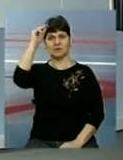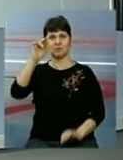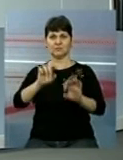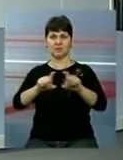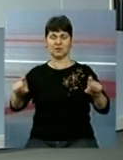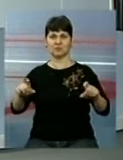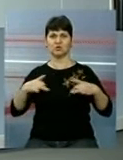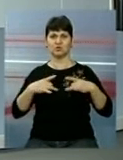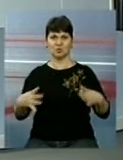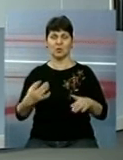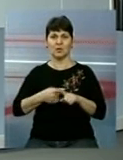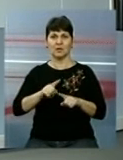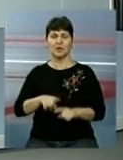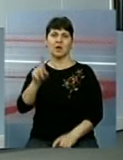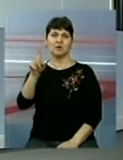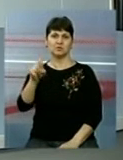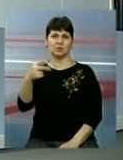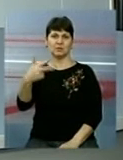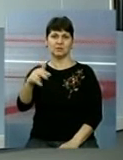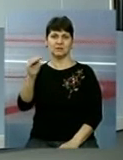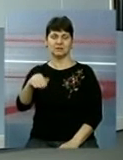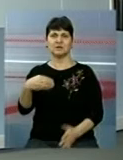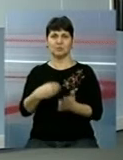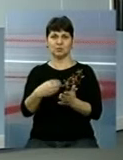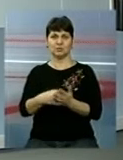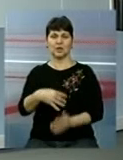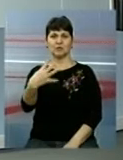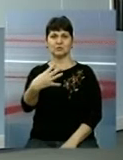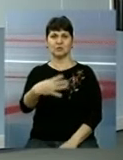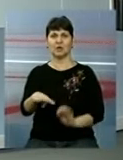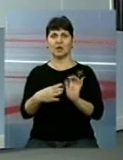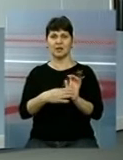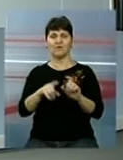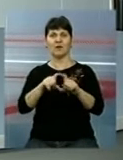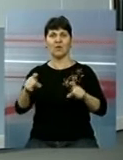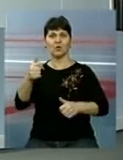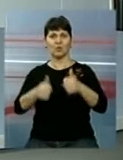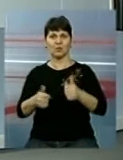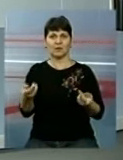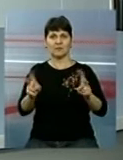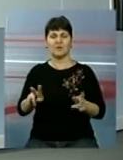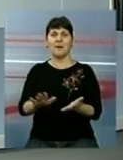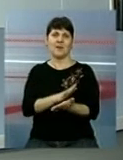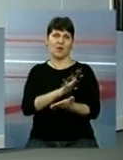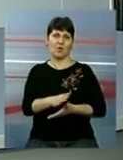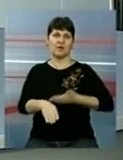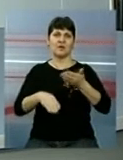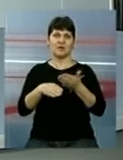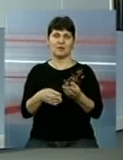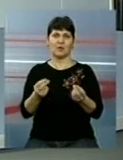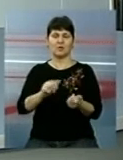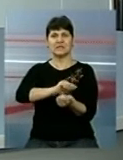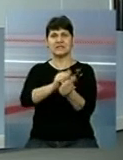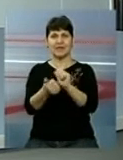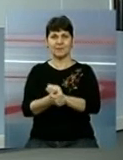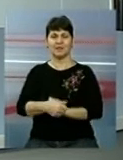Бюджет проєкту склав 130 тисяч гривень, з яких майже 49 – фонд конкурсу, решта – благодійні кошти. Загалом